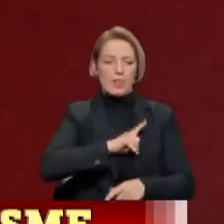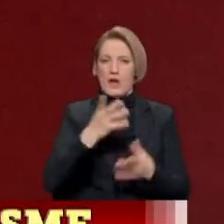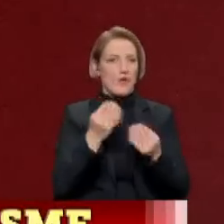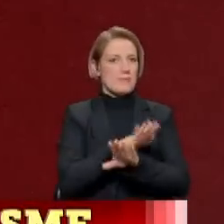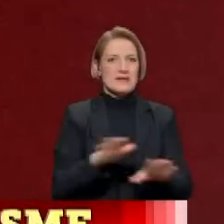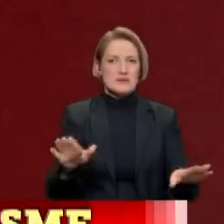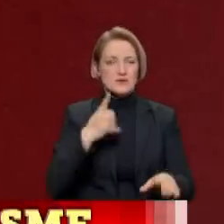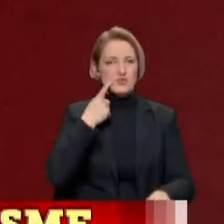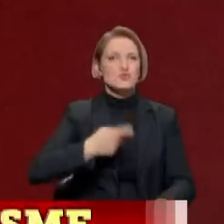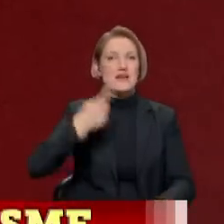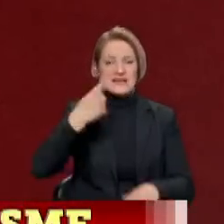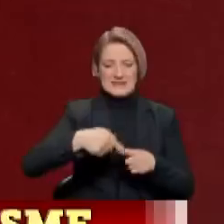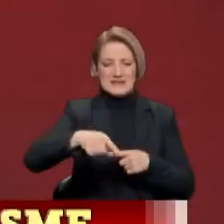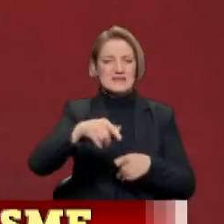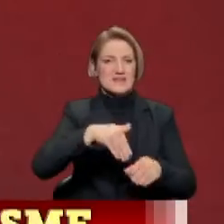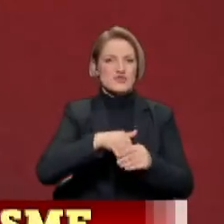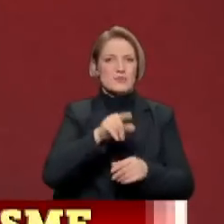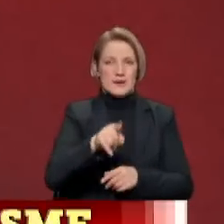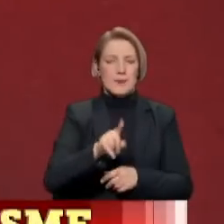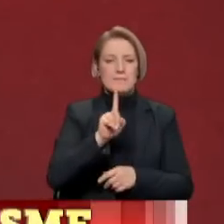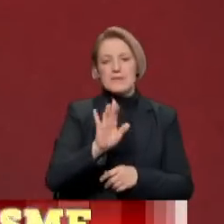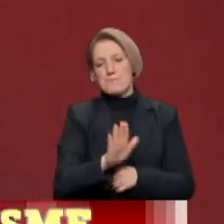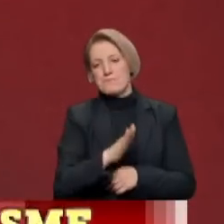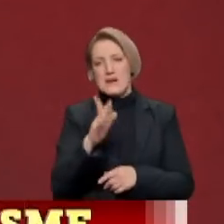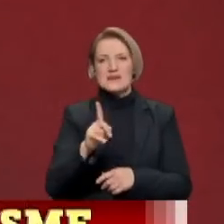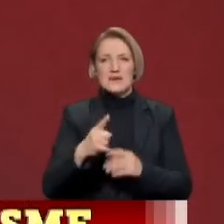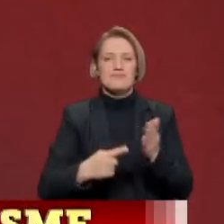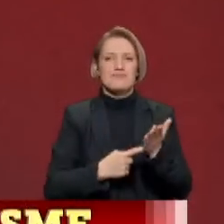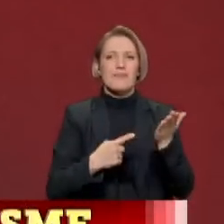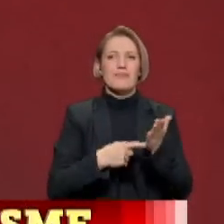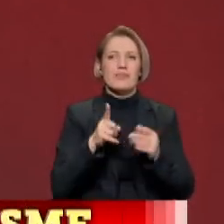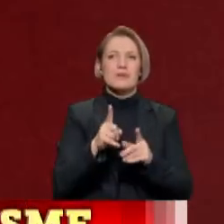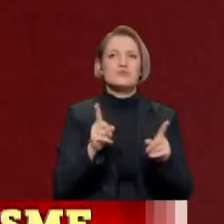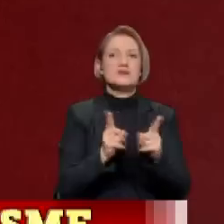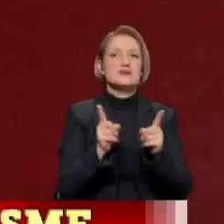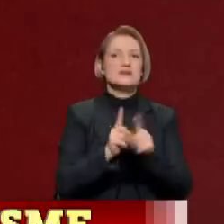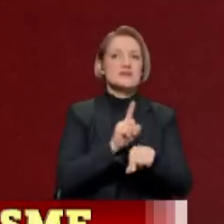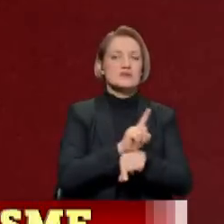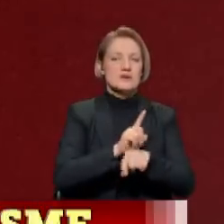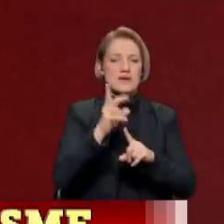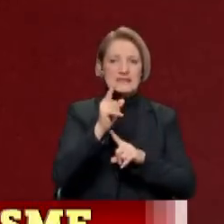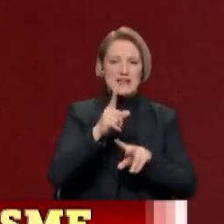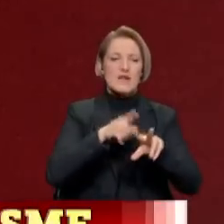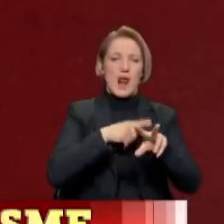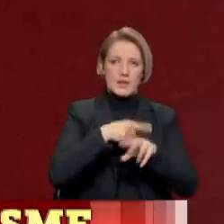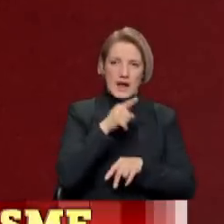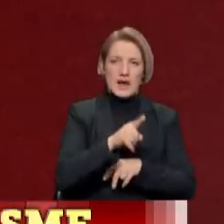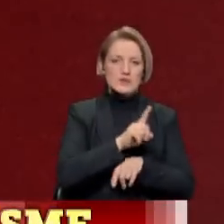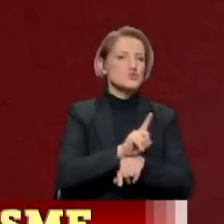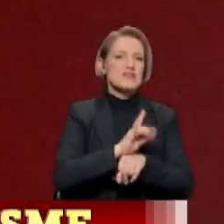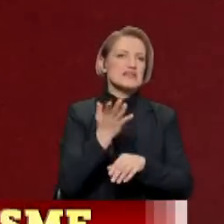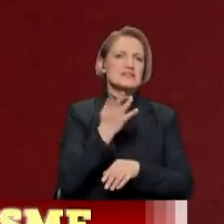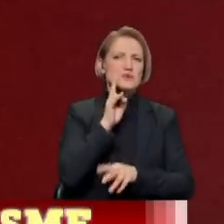seçimde Cumhurbaşkanlığı seçimi. Şimdi burada bir başka teknik detay. Ama bu süreçler kısa süreçler değil tabii. İstinaf, Yargıtay. Süreci